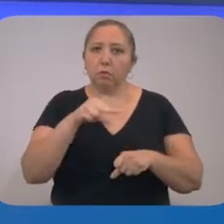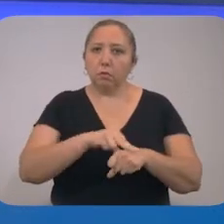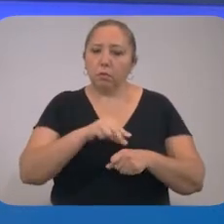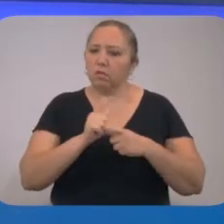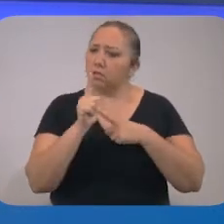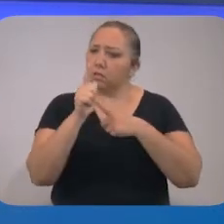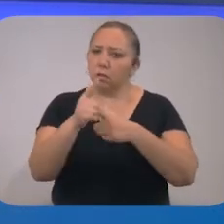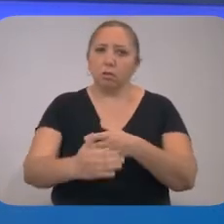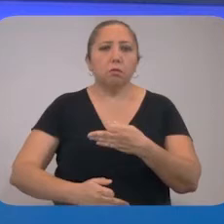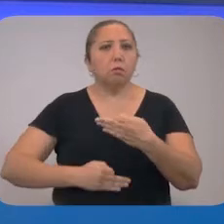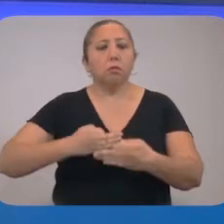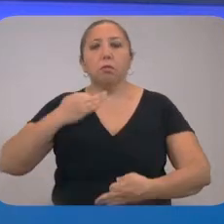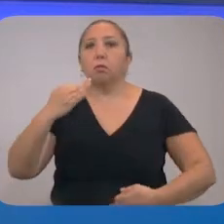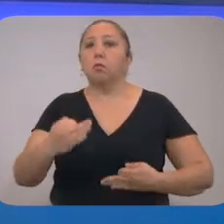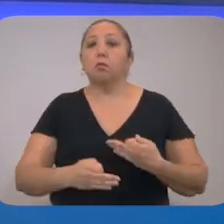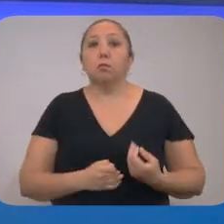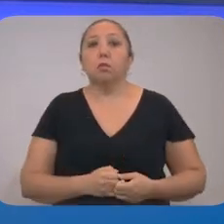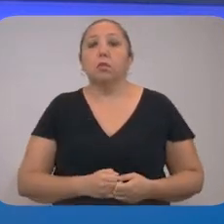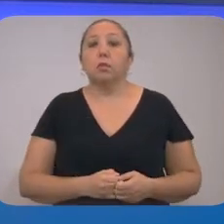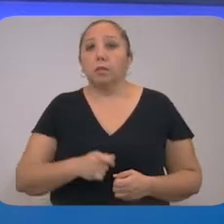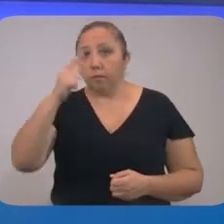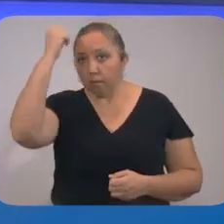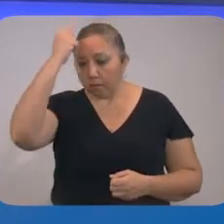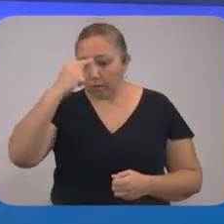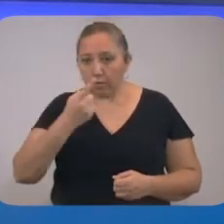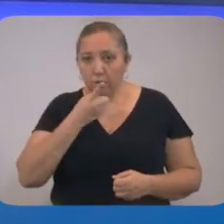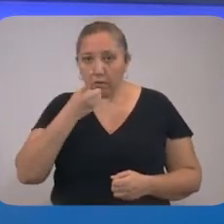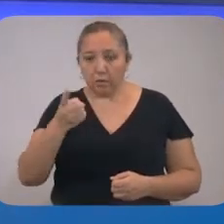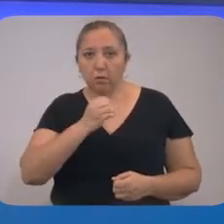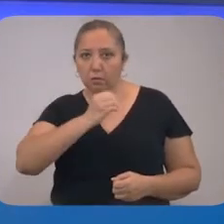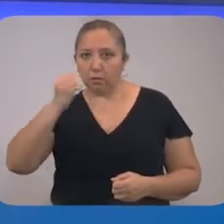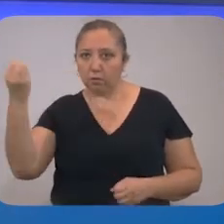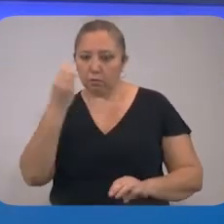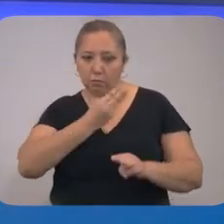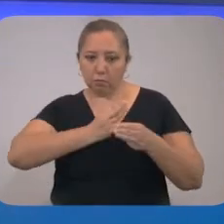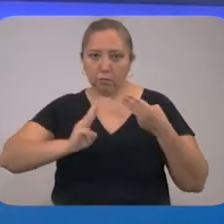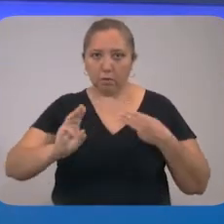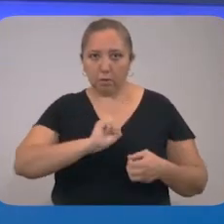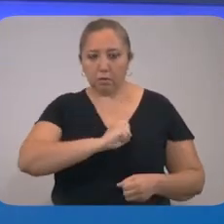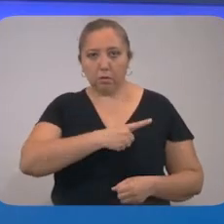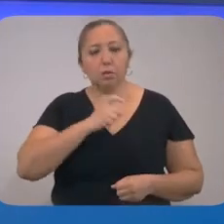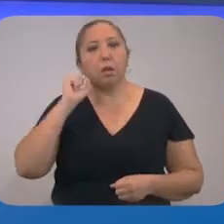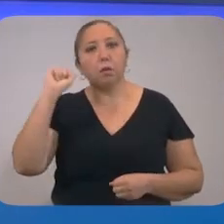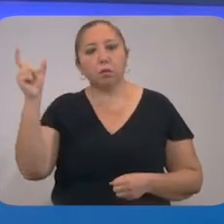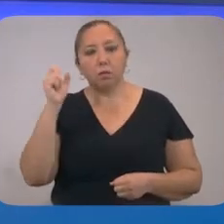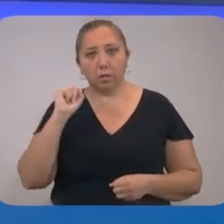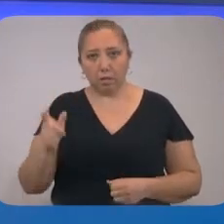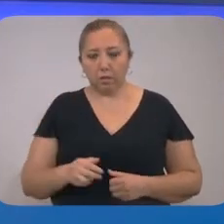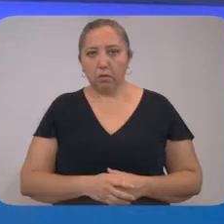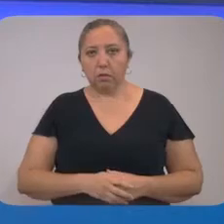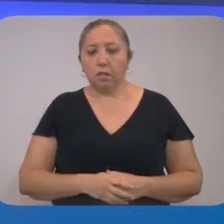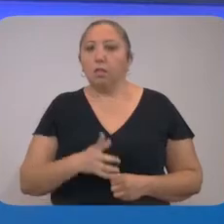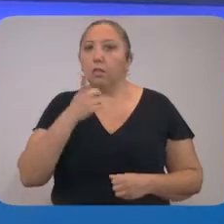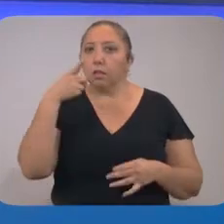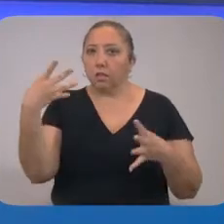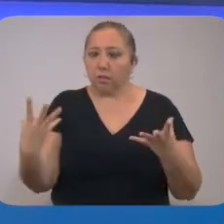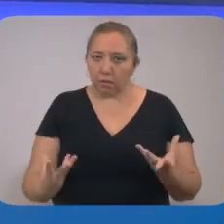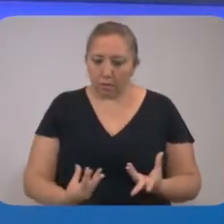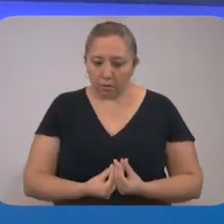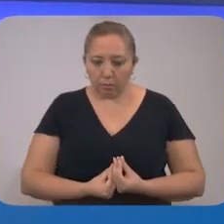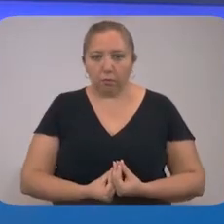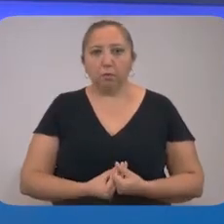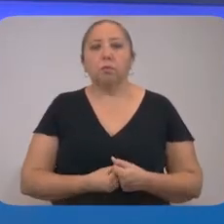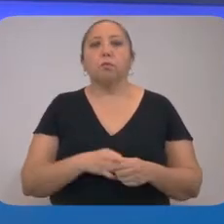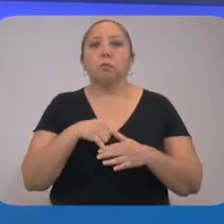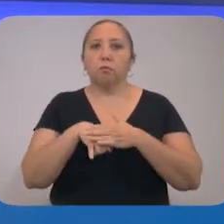Le Cajuelta, le bajela, utsakyahilo tu beto tulaka nuk besahil hetzan tumen umolali, toh ola la Organización Mundial de la